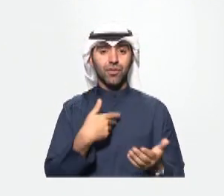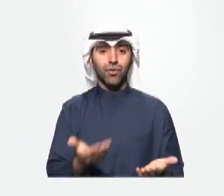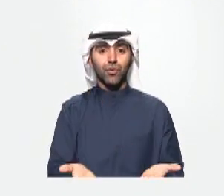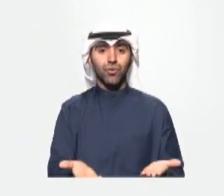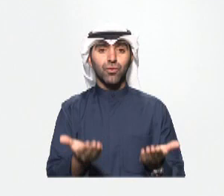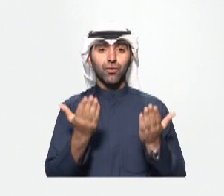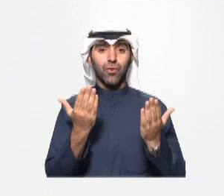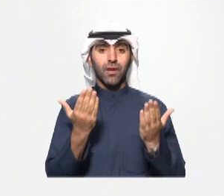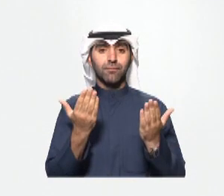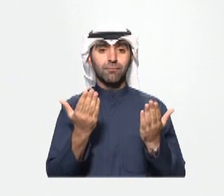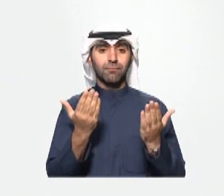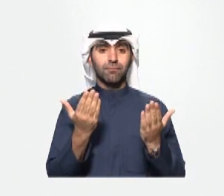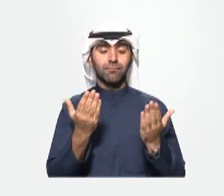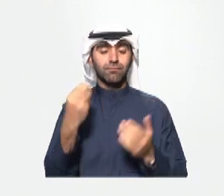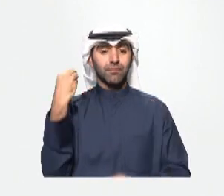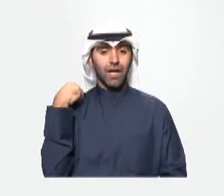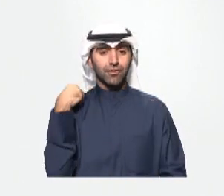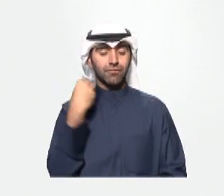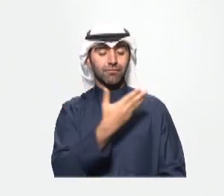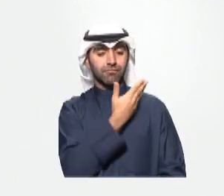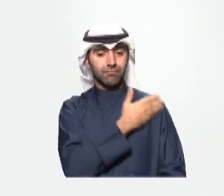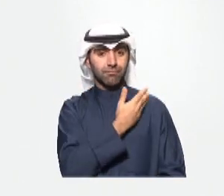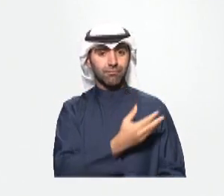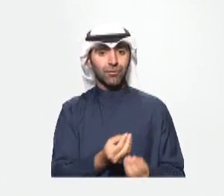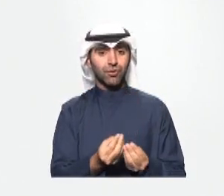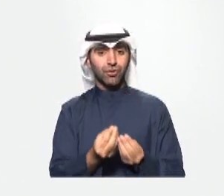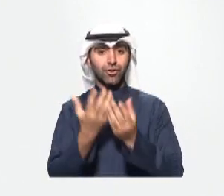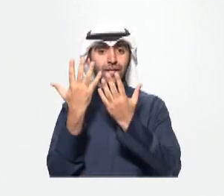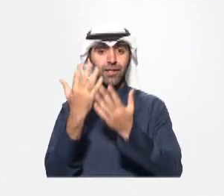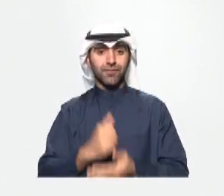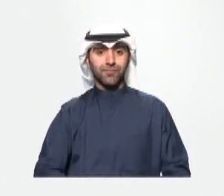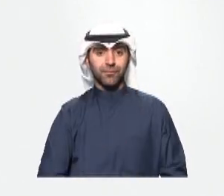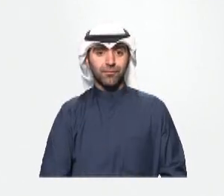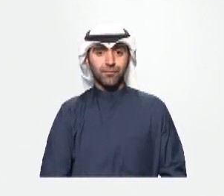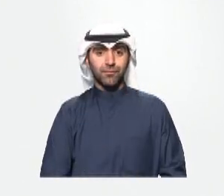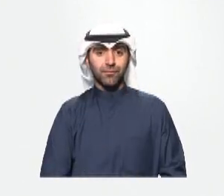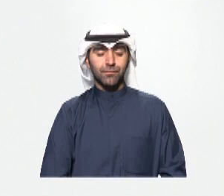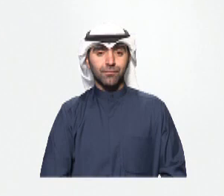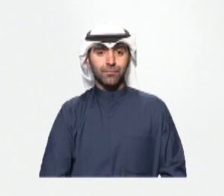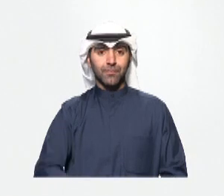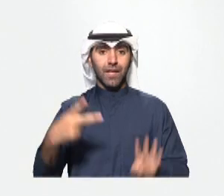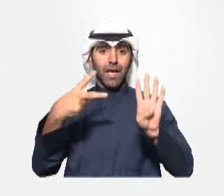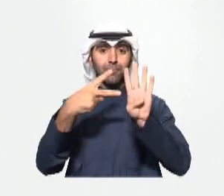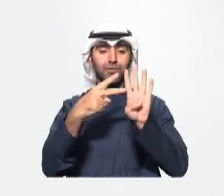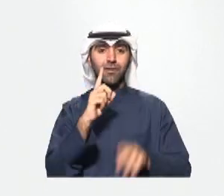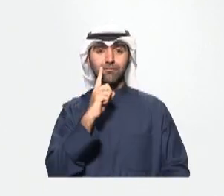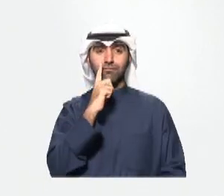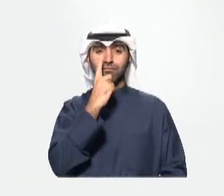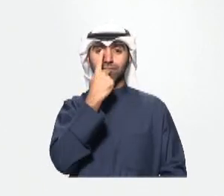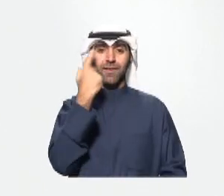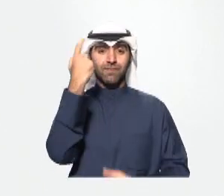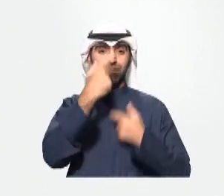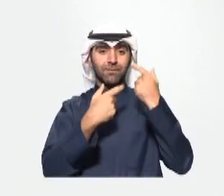الرحمة ولذويهم خالص العزاء. بالنسبة للمساحات خلال 24 ساعة الماضية